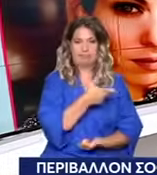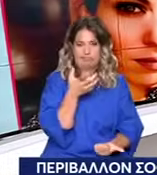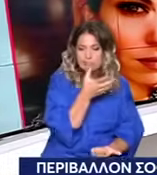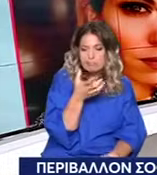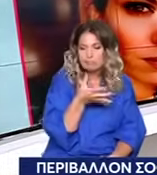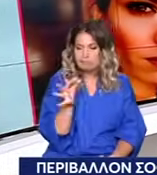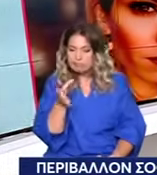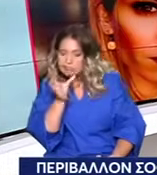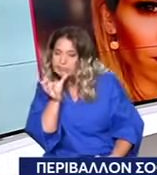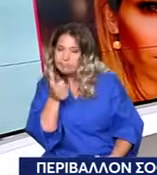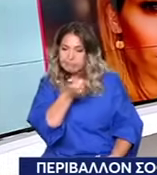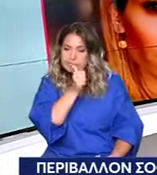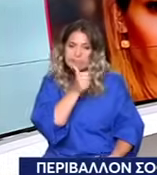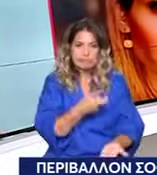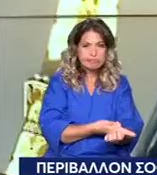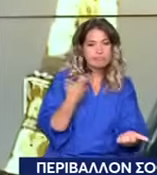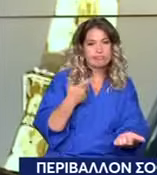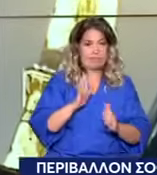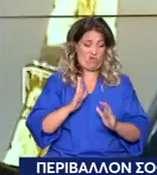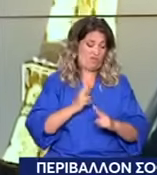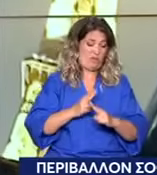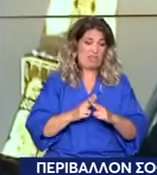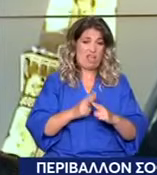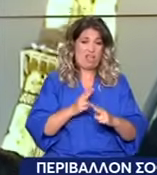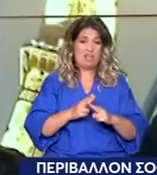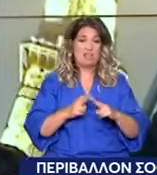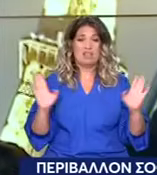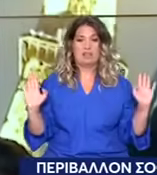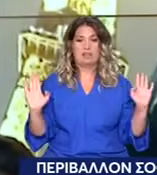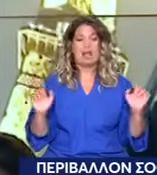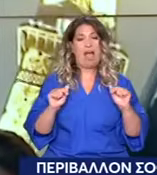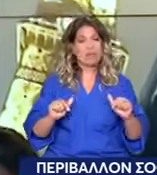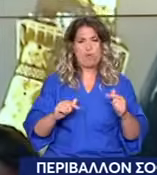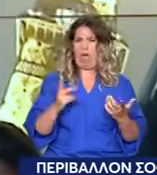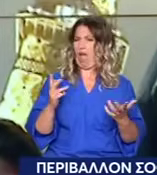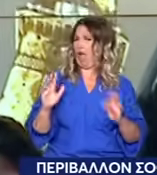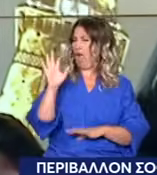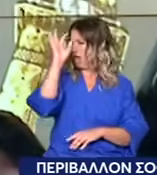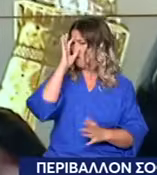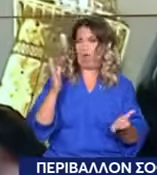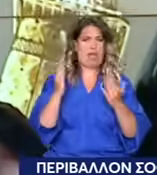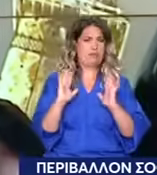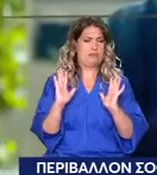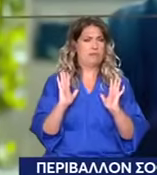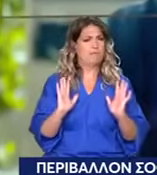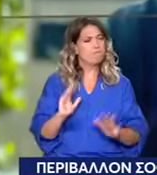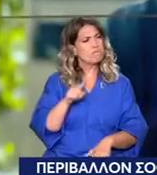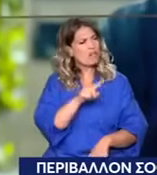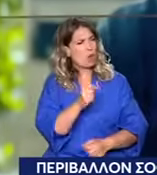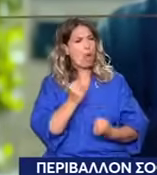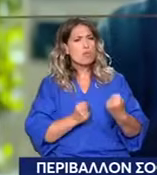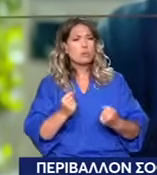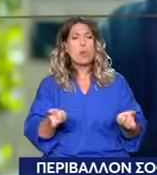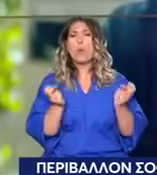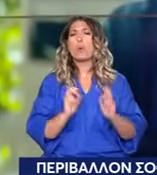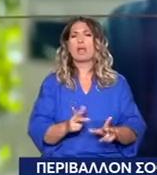κάτι που δεν φαινόταν. Αυτά τα δύο point, ναι, είναι θολά και δεν έχουν ξεκαθαριστεί ακόμα. Το αυτοκίνητο λιγότερο θολό, γιατί σας